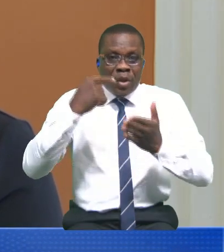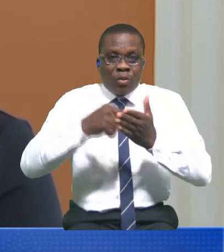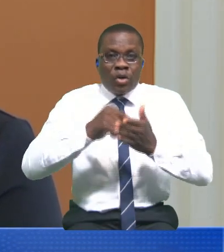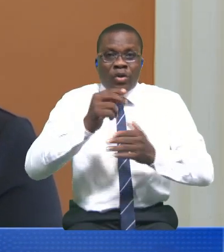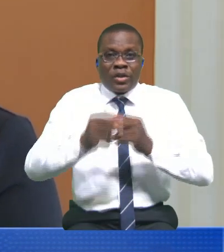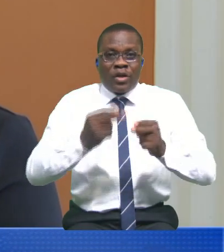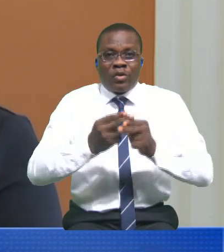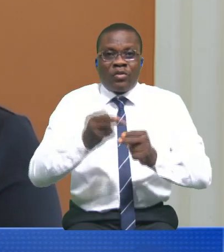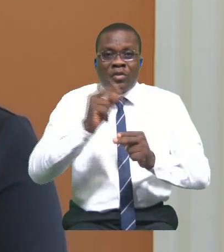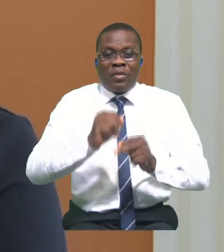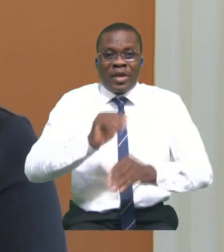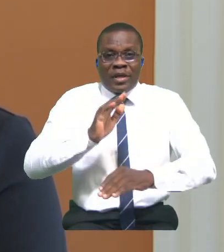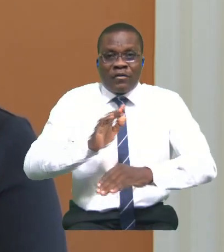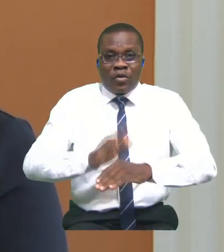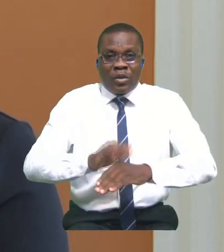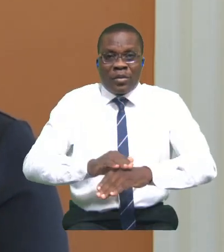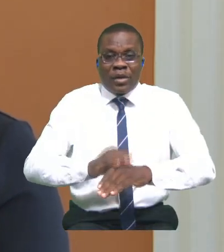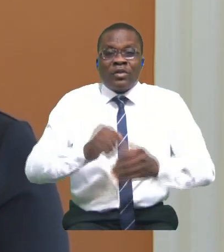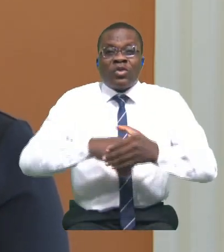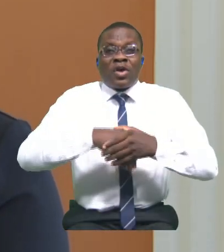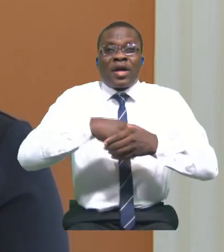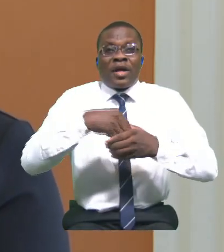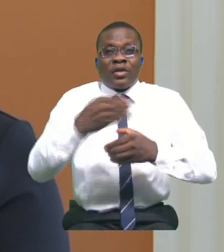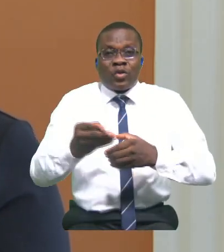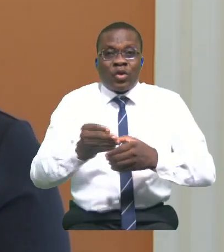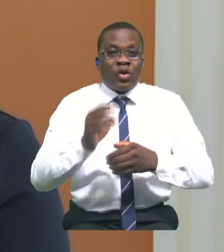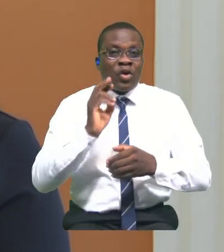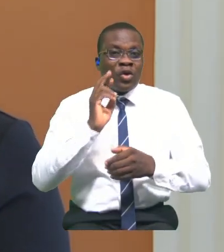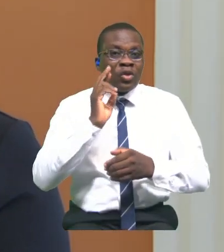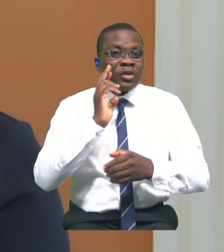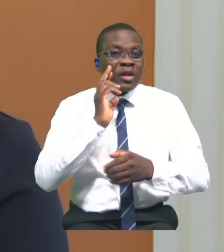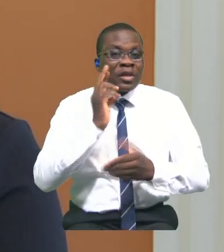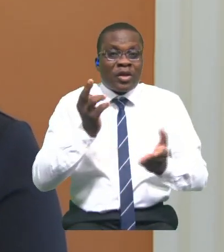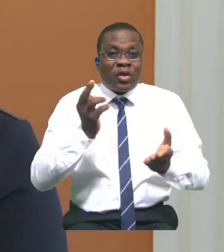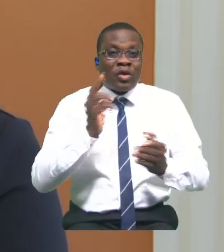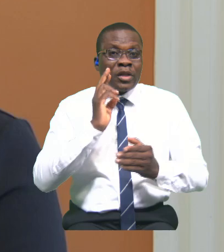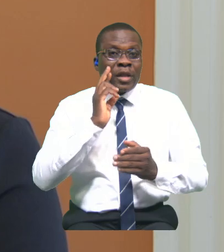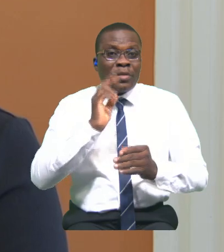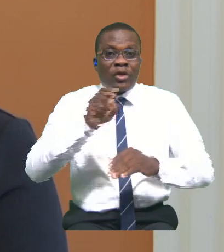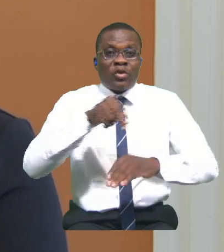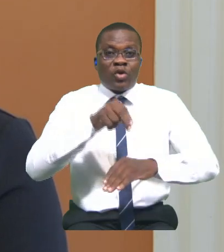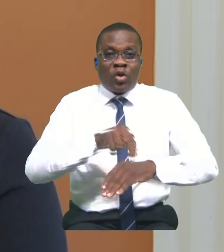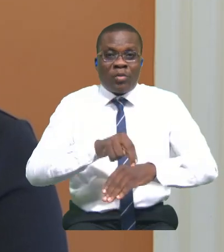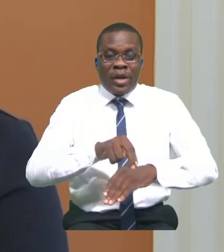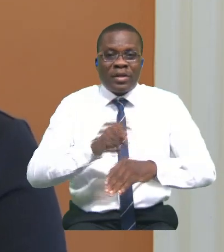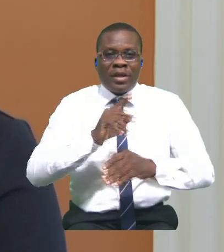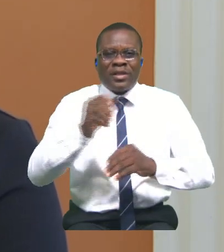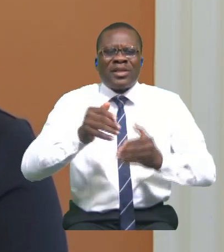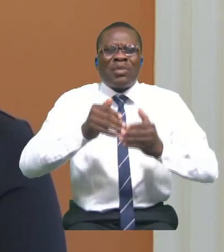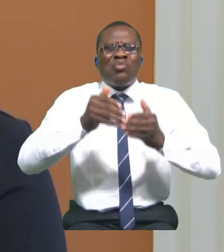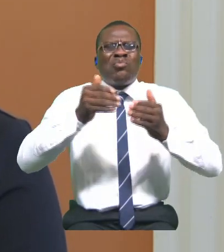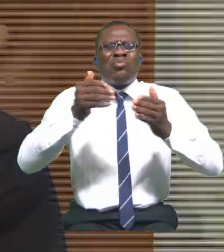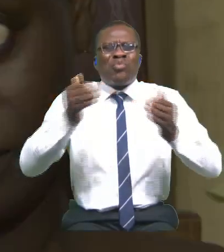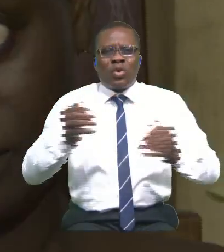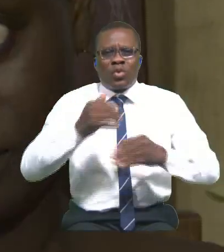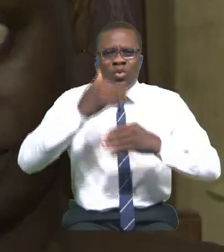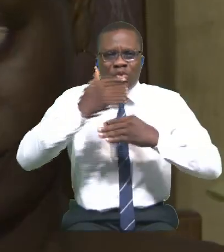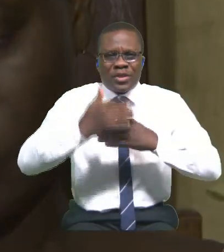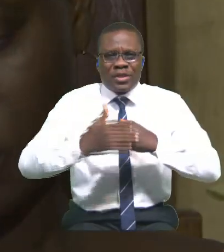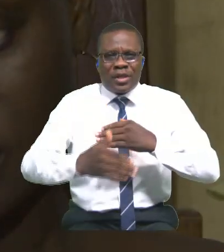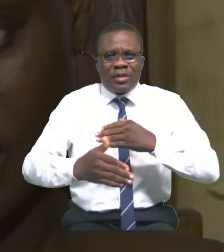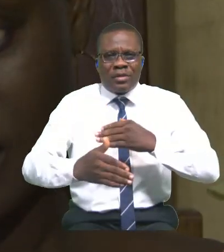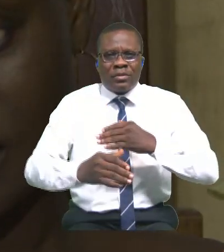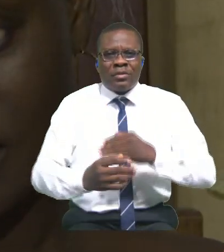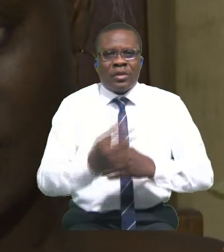vous alerte en dehors des règles de la des périodes normales c'était beaucoup de saillement ces deux